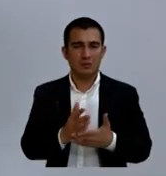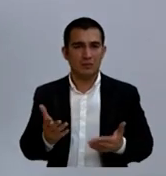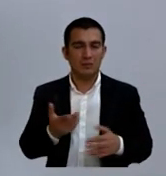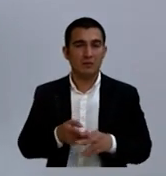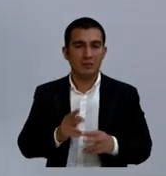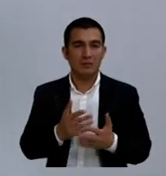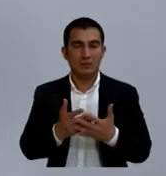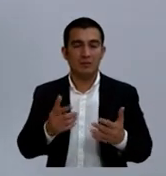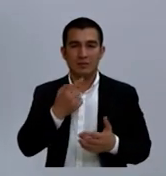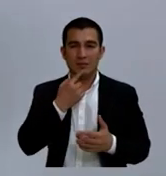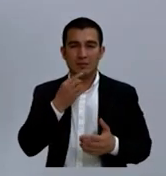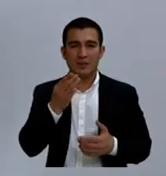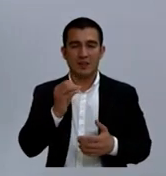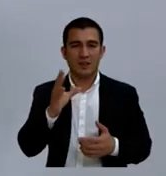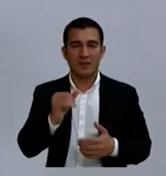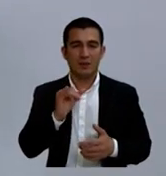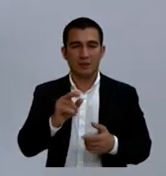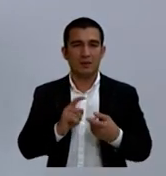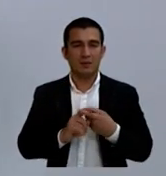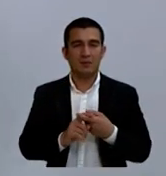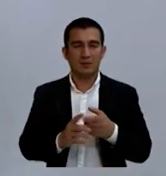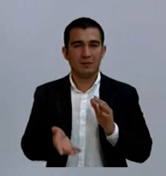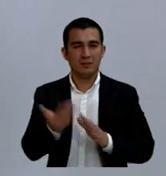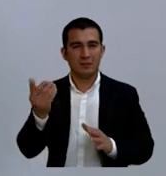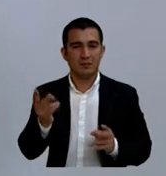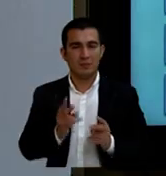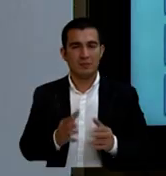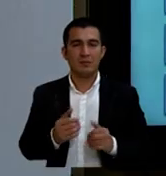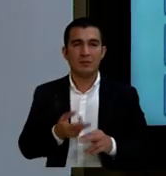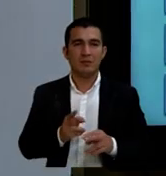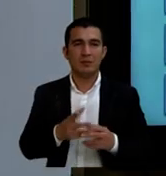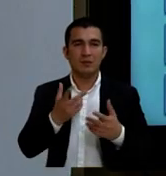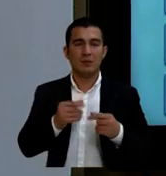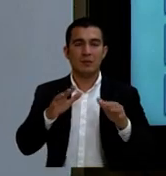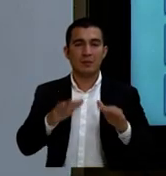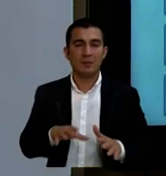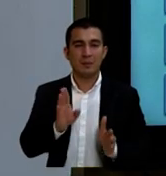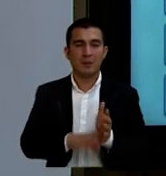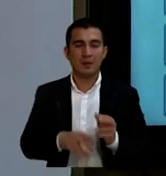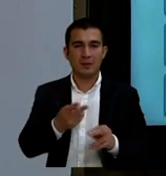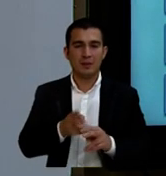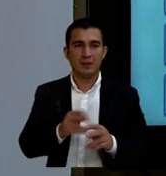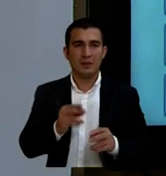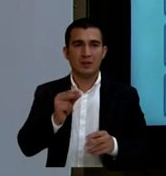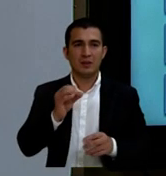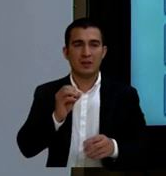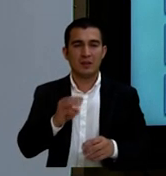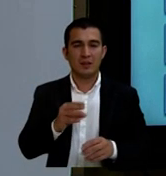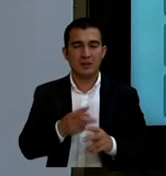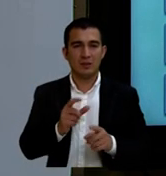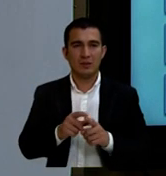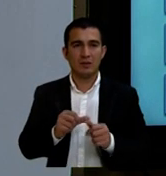albatta shevaga xos so'zlarni ishlatmasligimiz lozim. O'rinsiz qo'llangan chet so'z, ya'ni